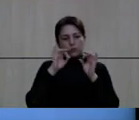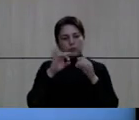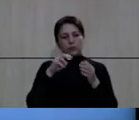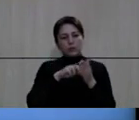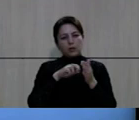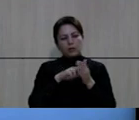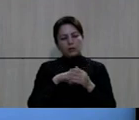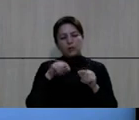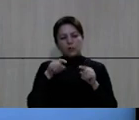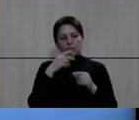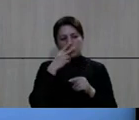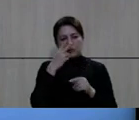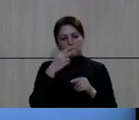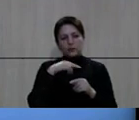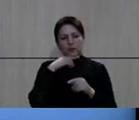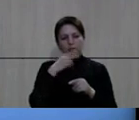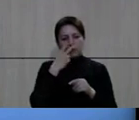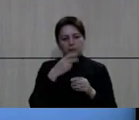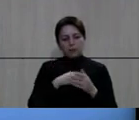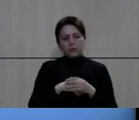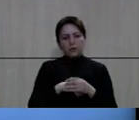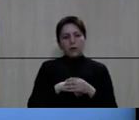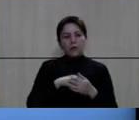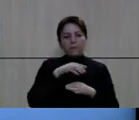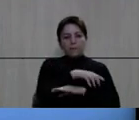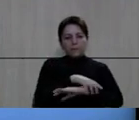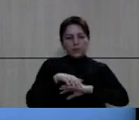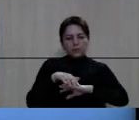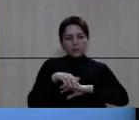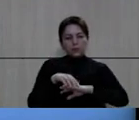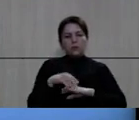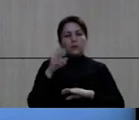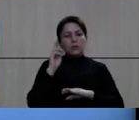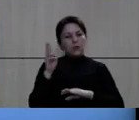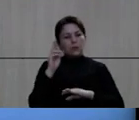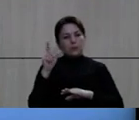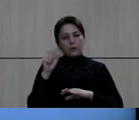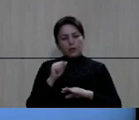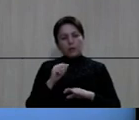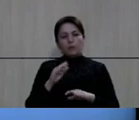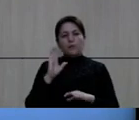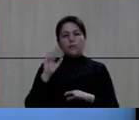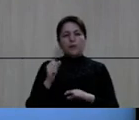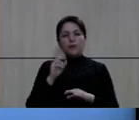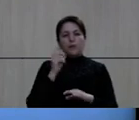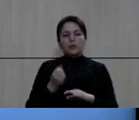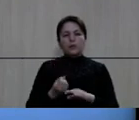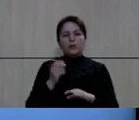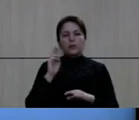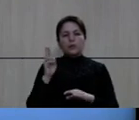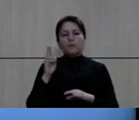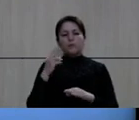xatida e'tibor berilishi kerak bo'lgan narsa manzil, ya'ni kimga va kimdan